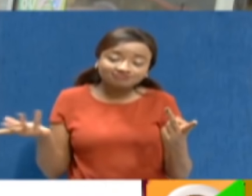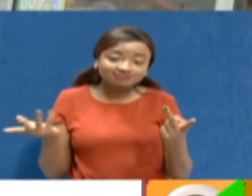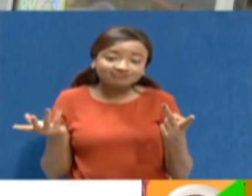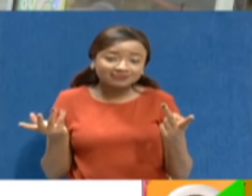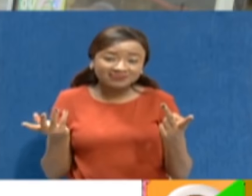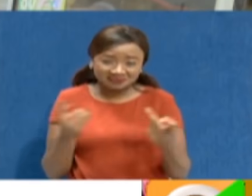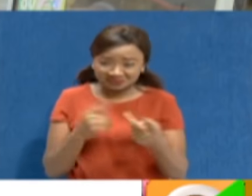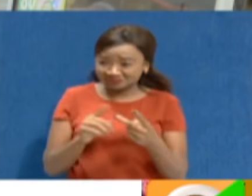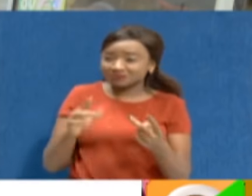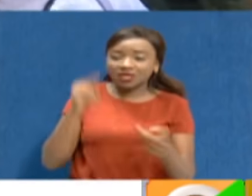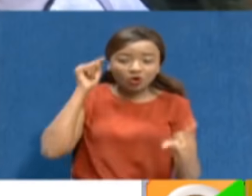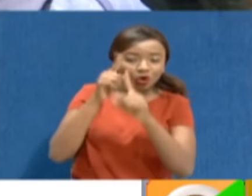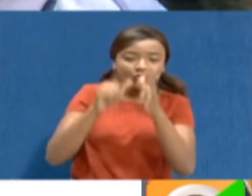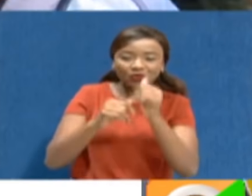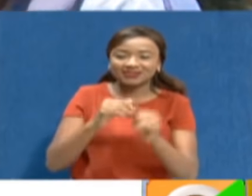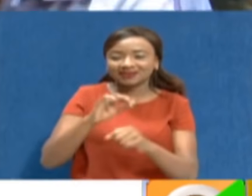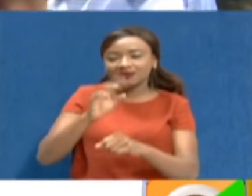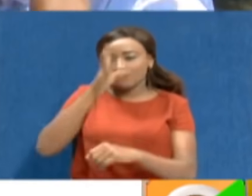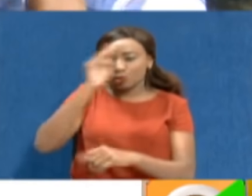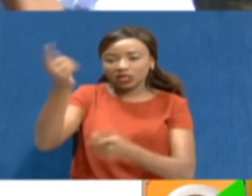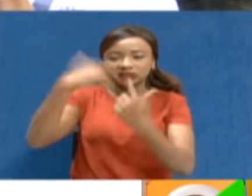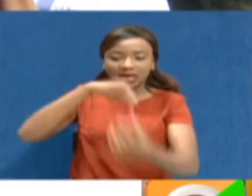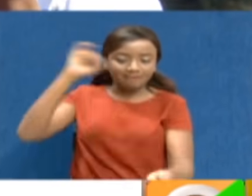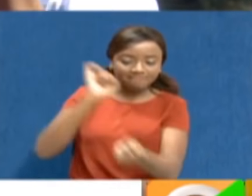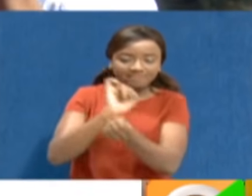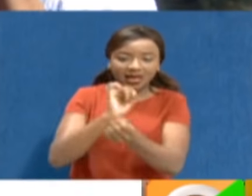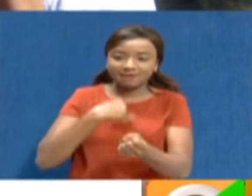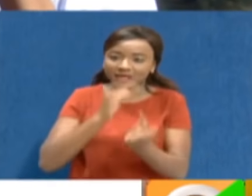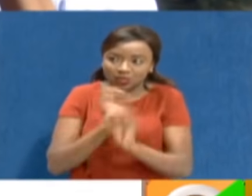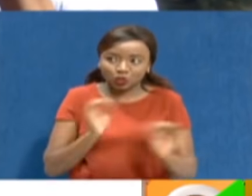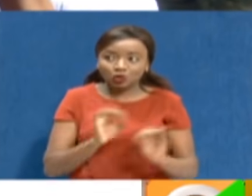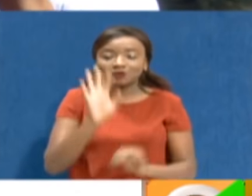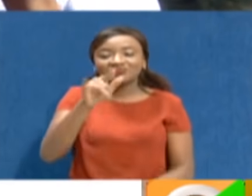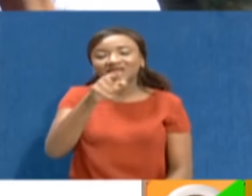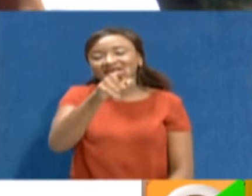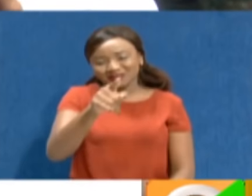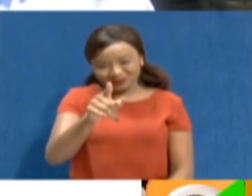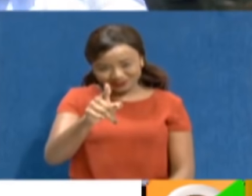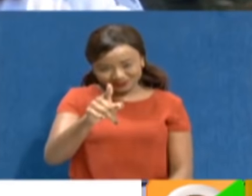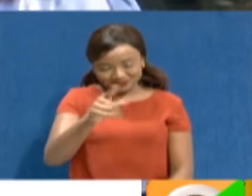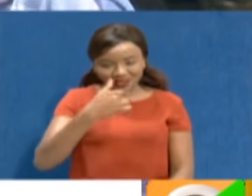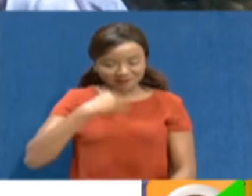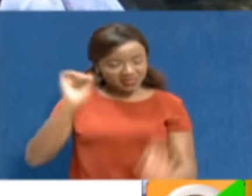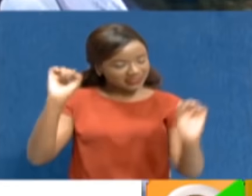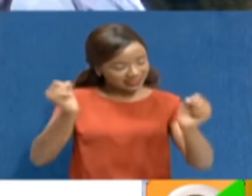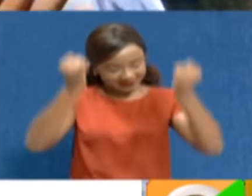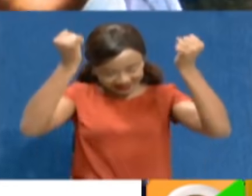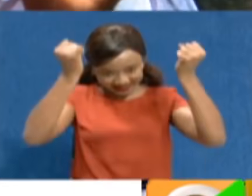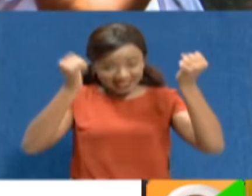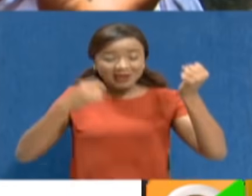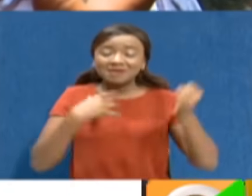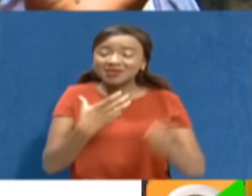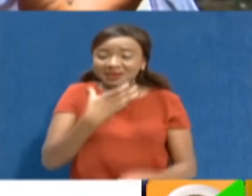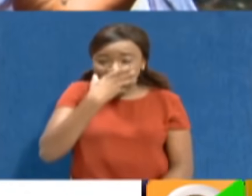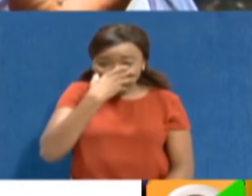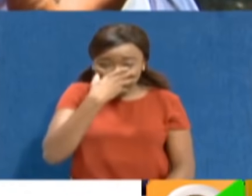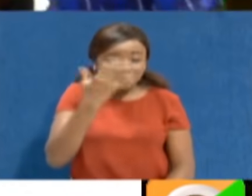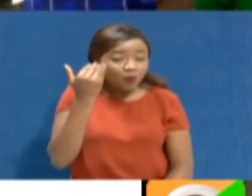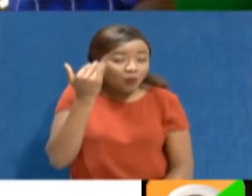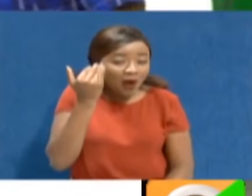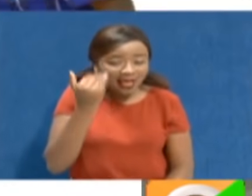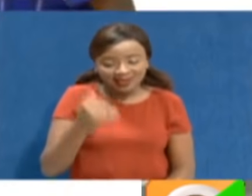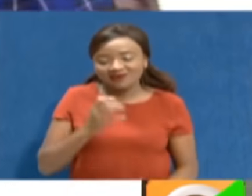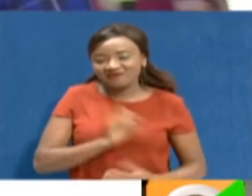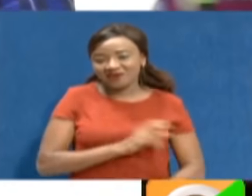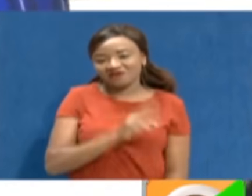kuvaa maski na sio askari asinishike. Ni yua karao. Tafadhali, mimi nimeokoka, ni yua karao. Huyo ndio naongopa.